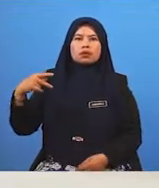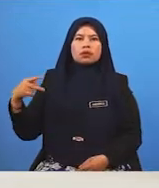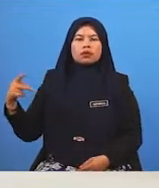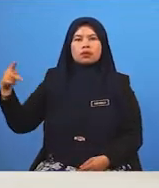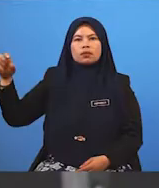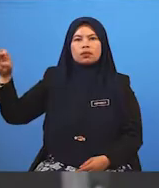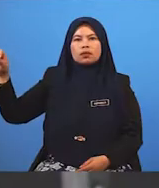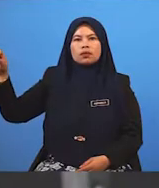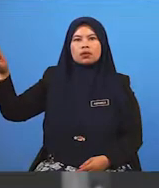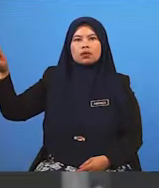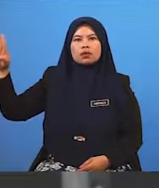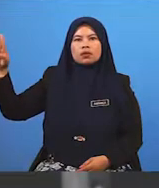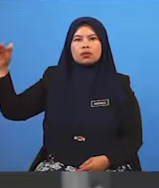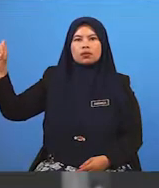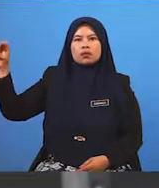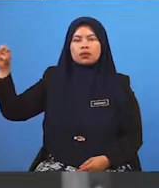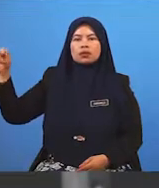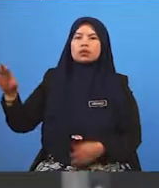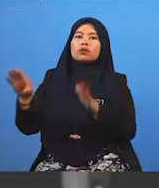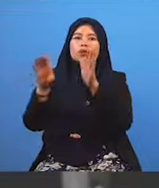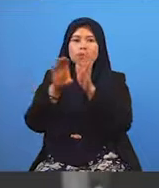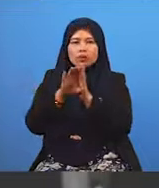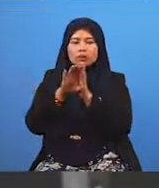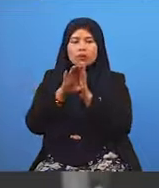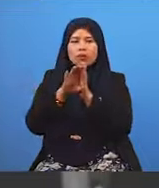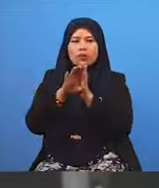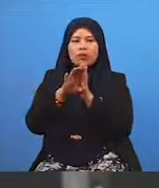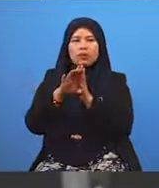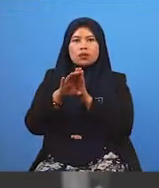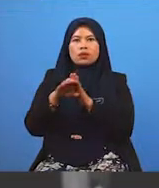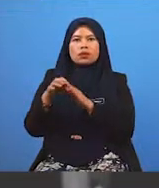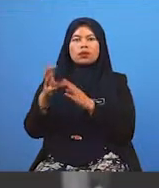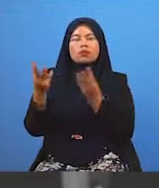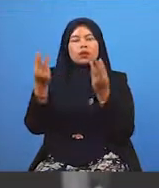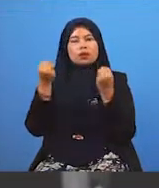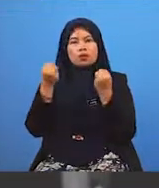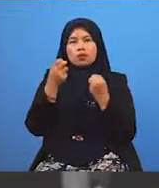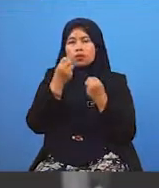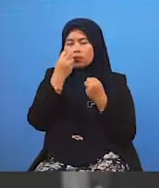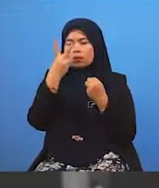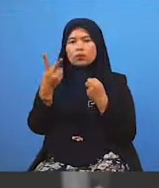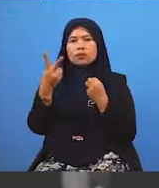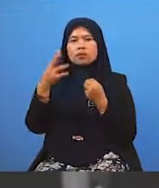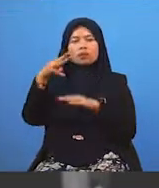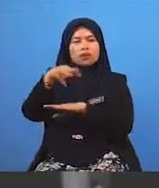Subhanahu wa taala dalam surah Isra ayat yang ke-79. A'udzubillahi minasyaitonir rajim.